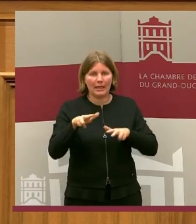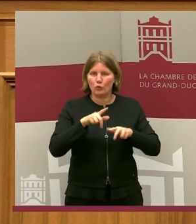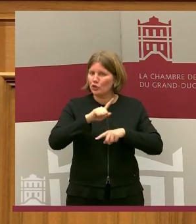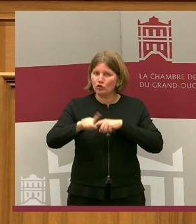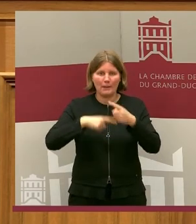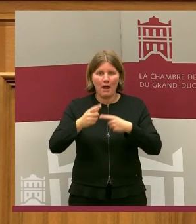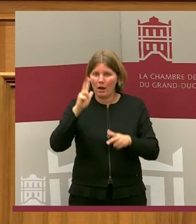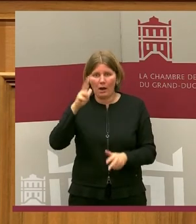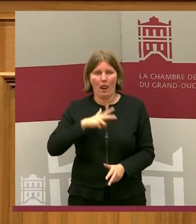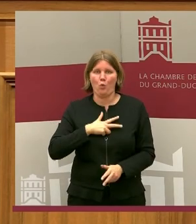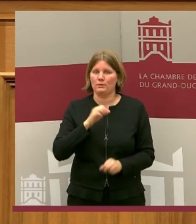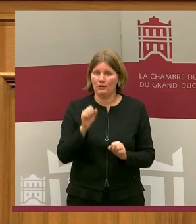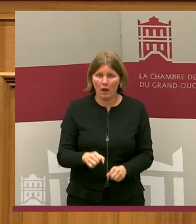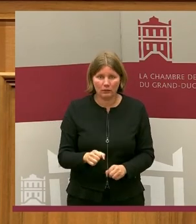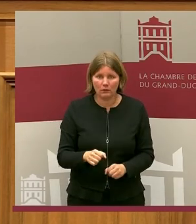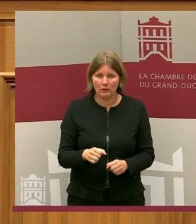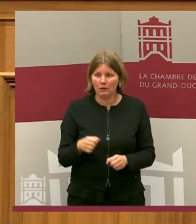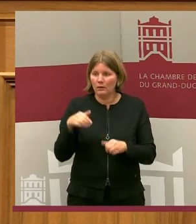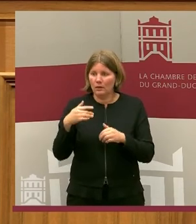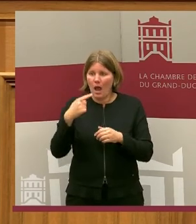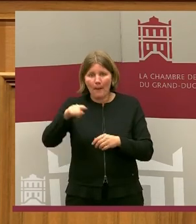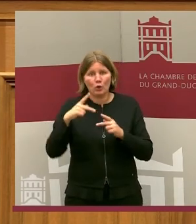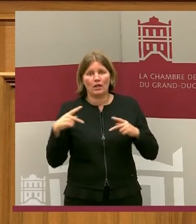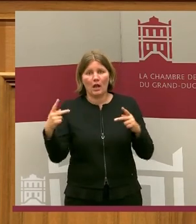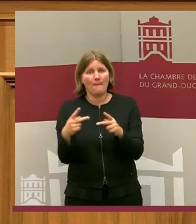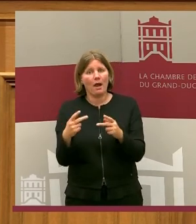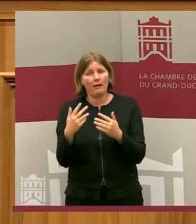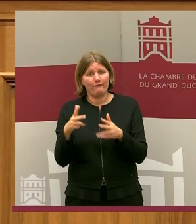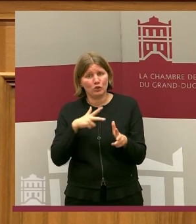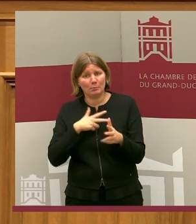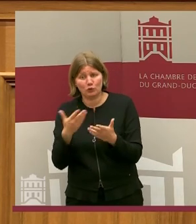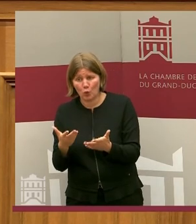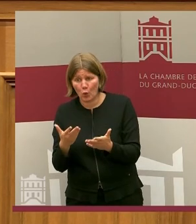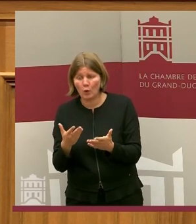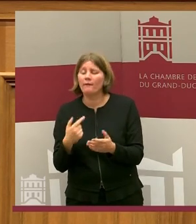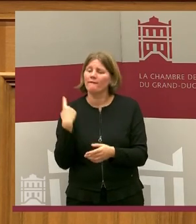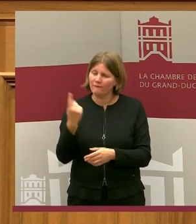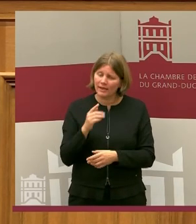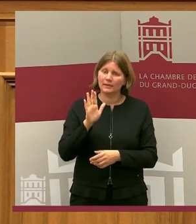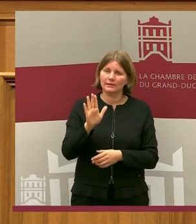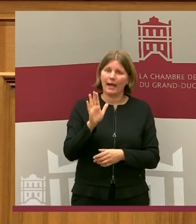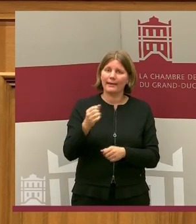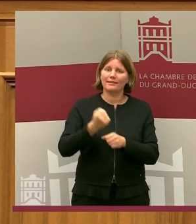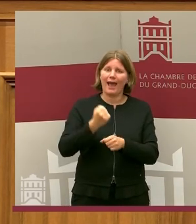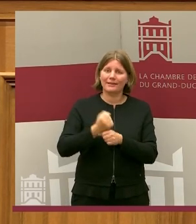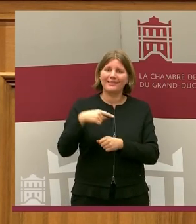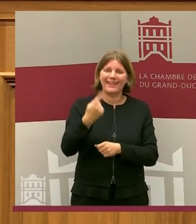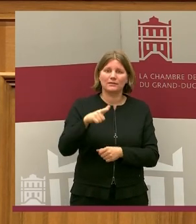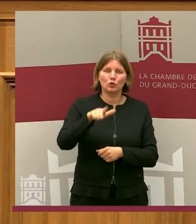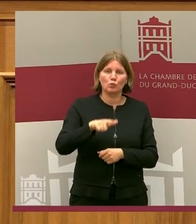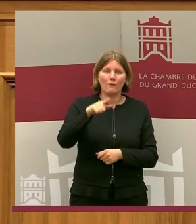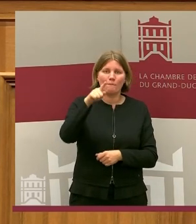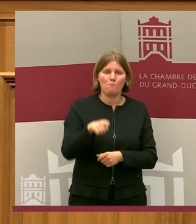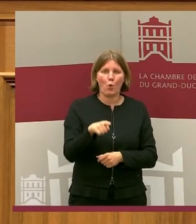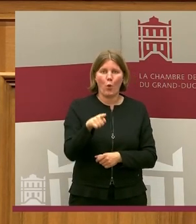kann gehen, wenn sie die Sachen an der Chambre verspricht. Und dafür werden wir sie und ihren Toten an den nächsten 12 Monaten